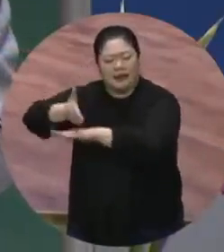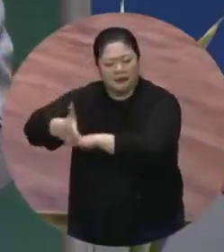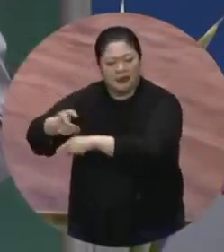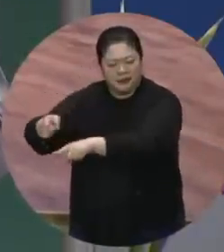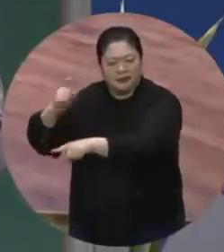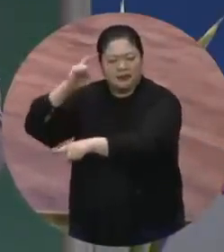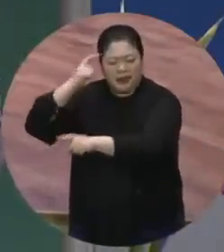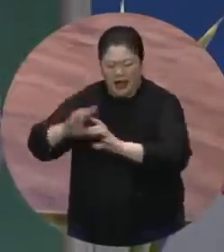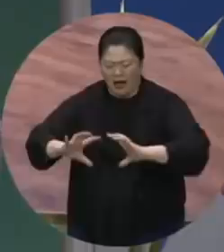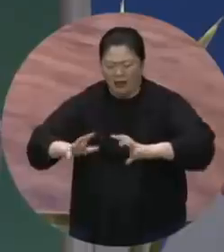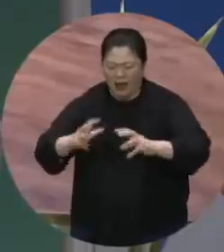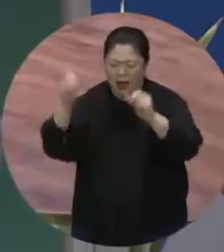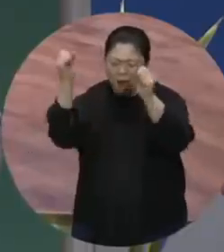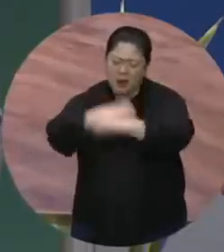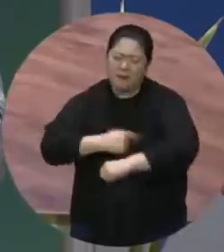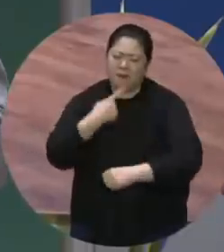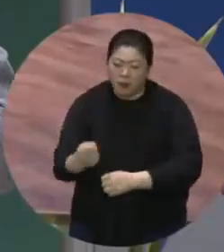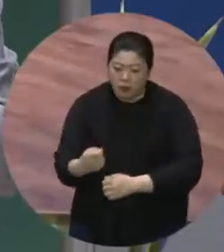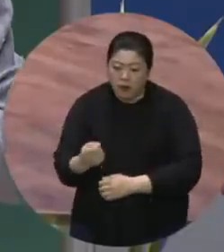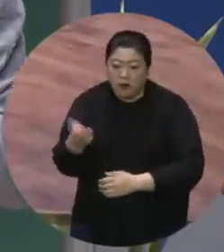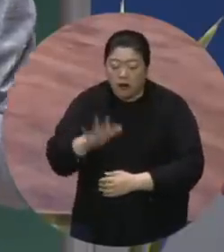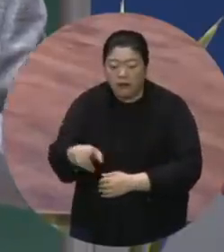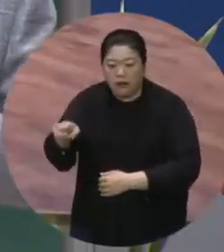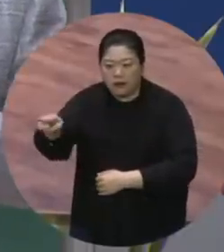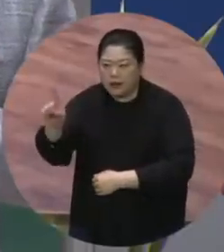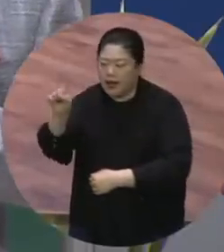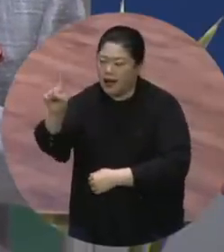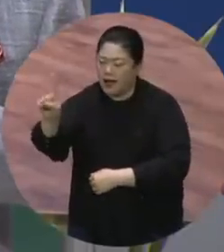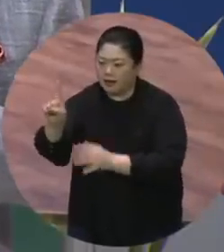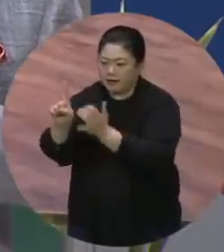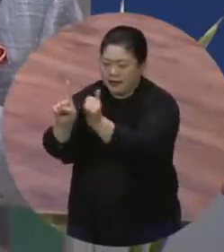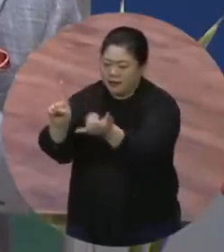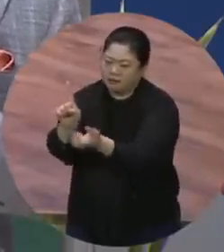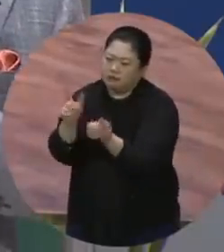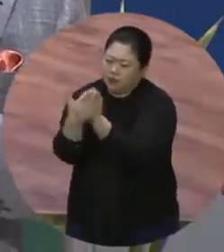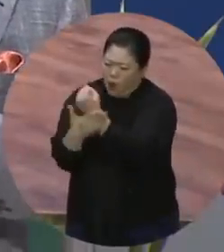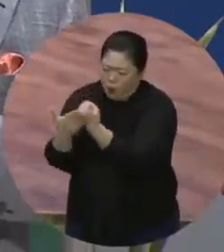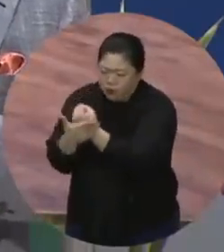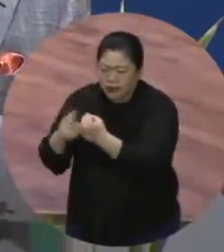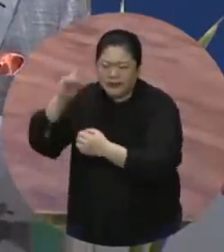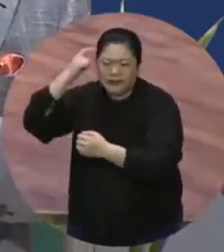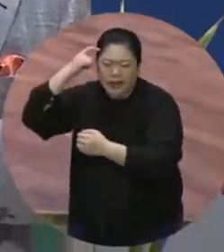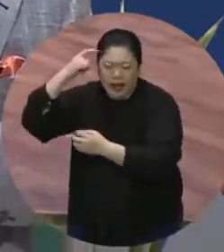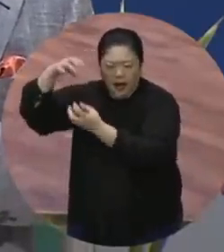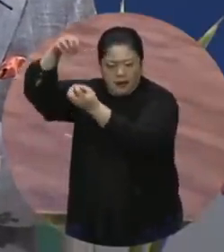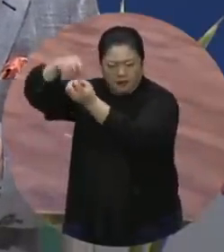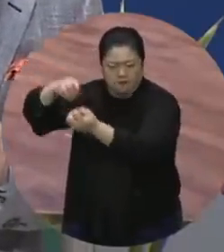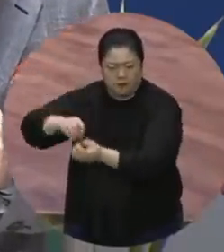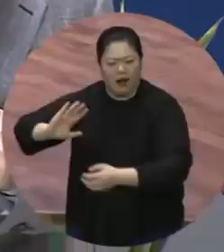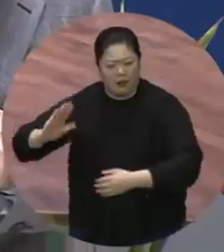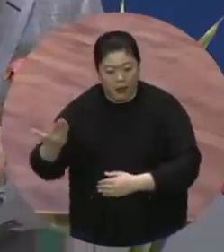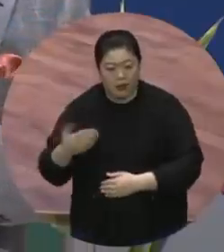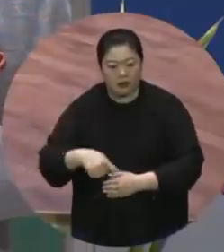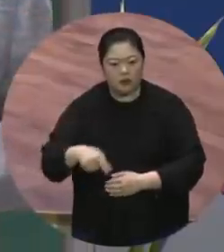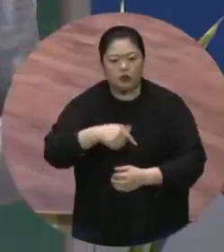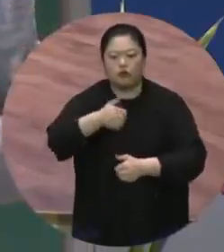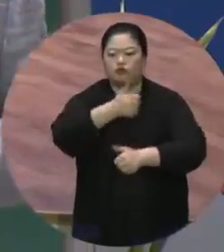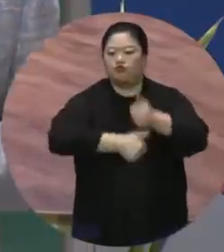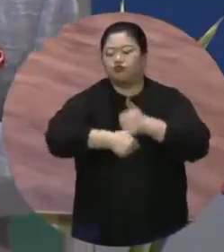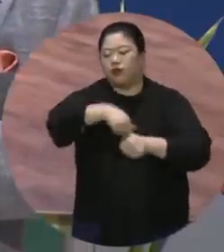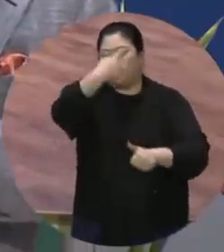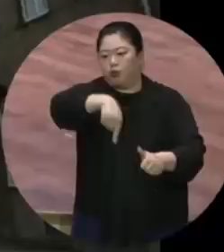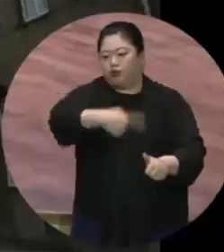망가진 나라를 살려낸 이런 그룬텁이 목사님의 이 정신을 이어받아. 그렇게